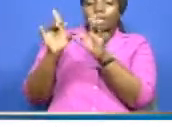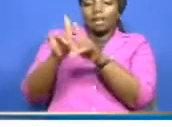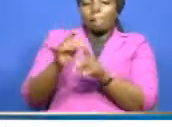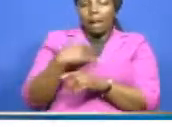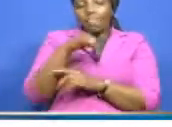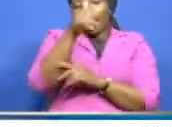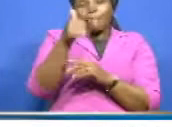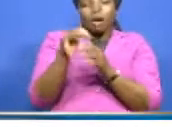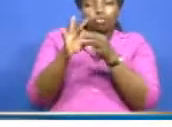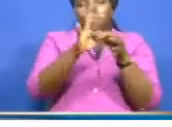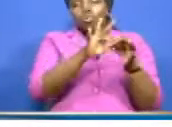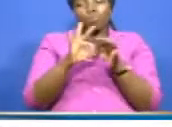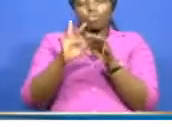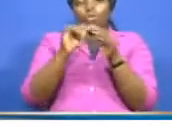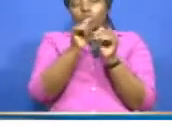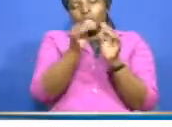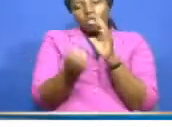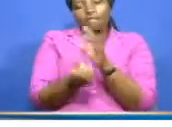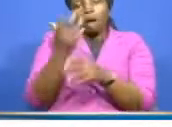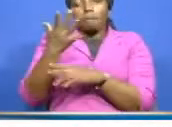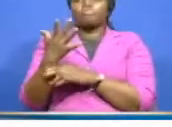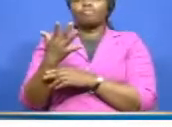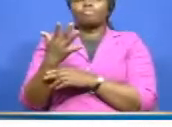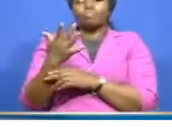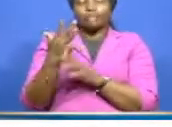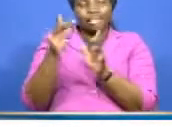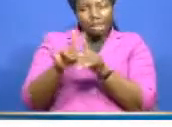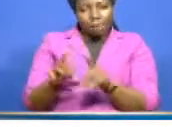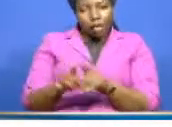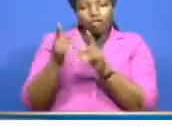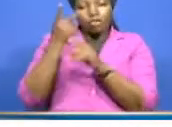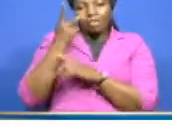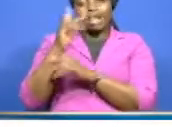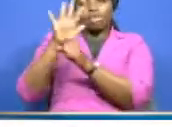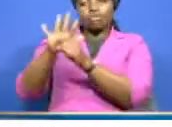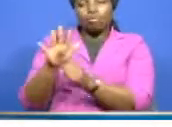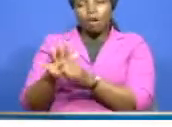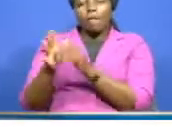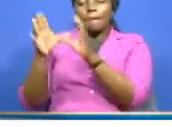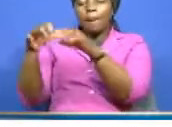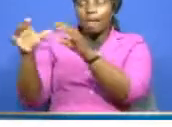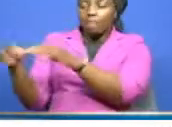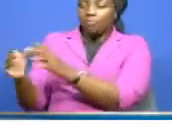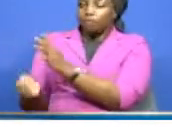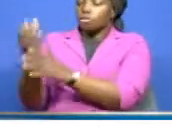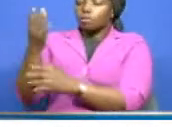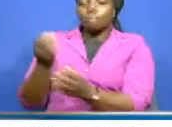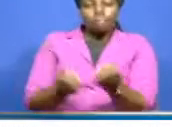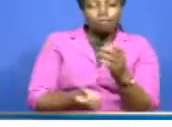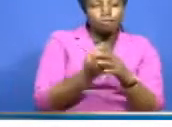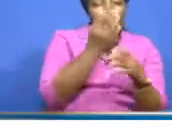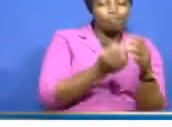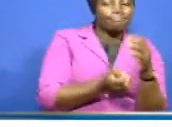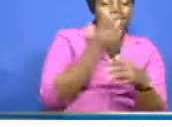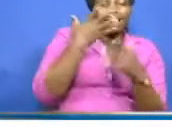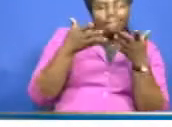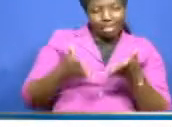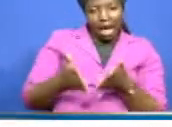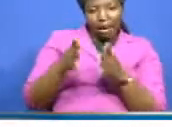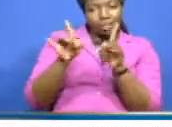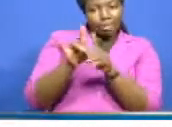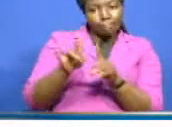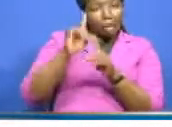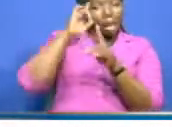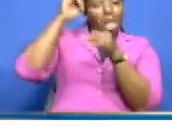pia itakuja. Na vyama vingi umeona vikianza kuchipuka sasa kwa wakati huu wa sasa. Na kuangazia kuwa hapo